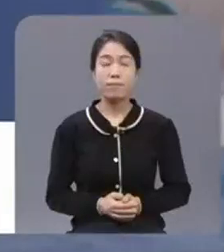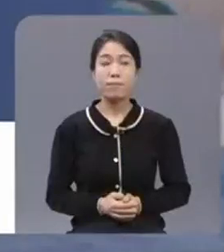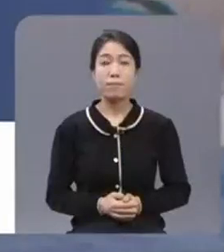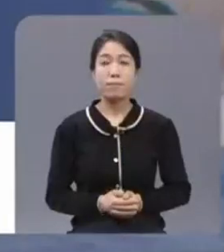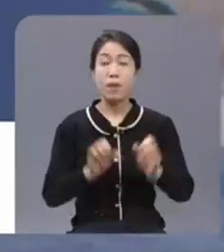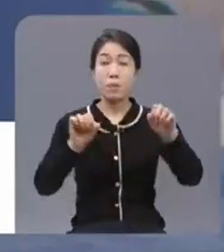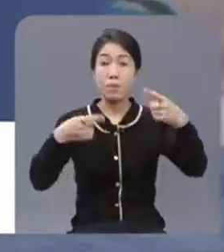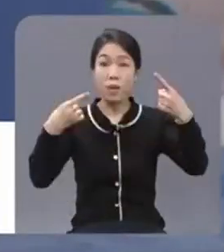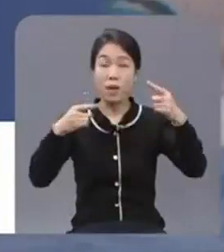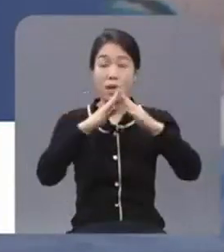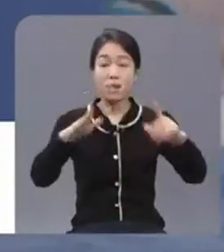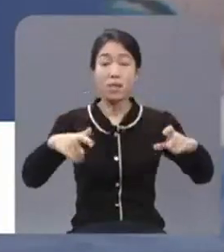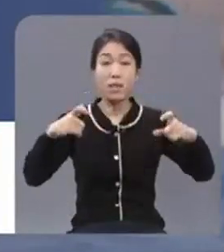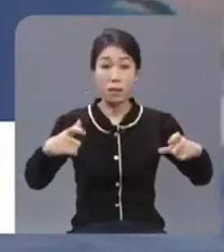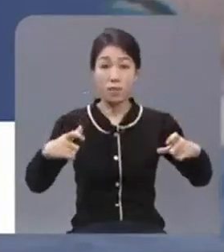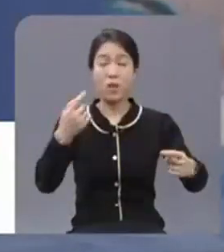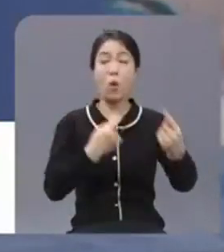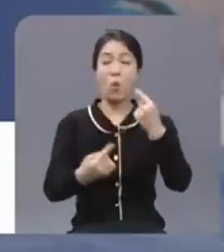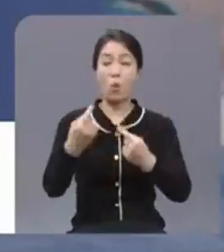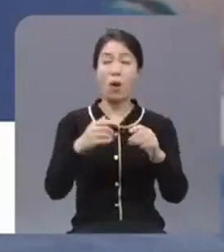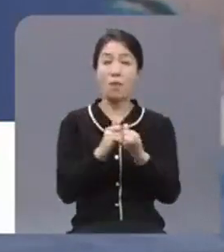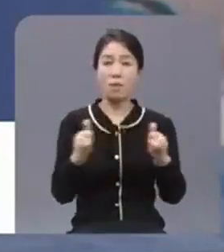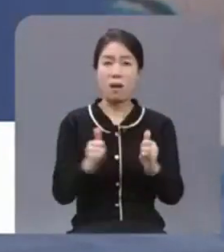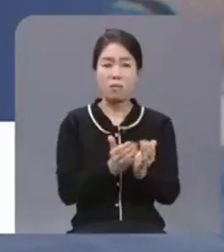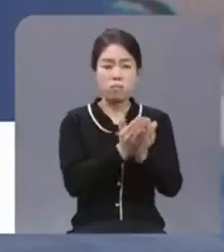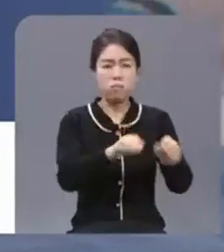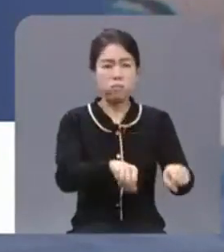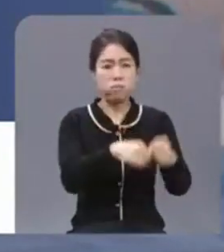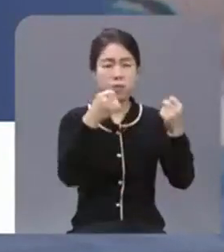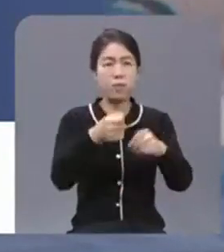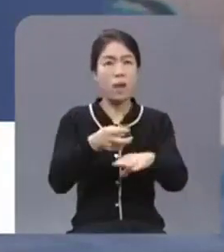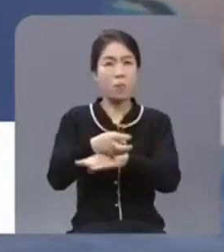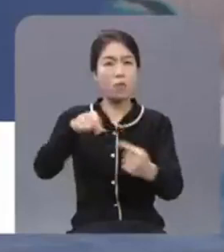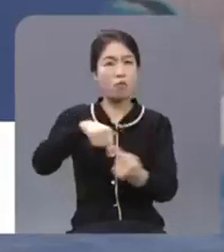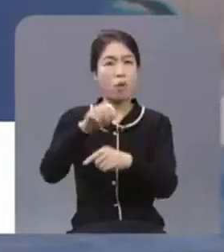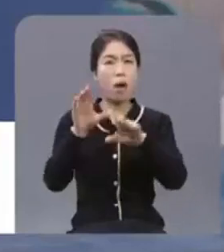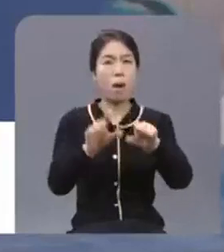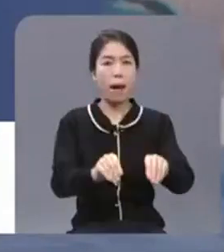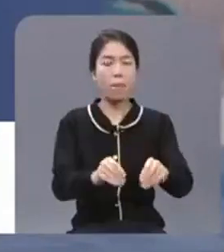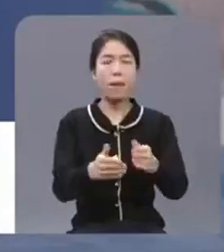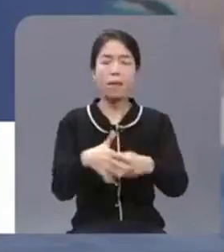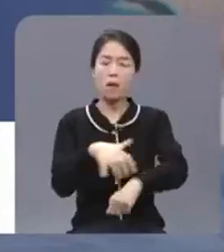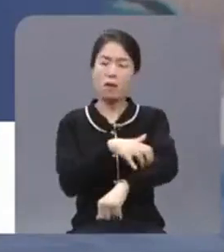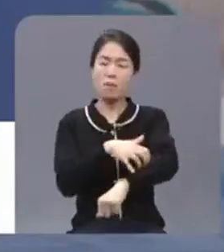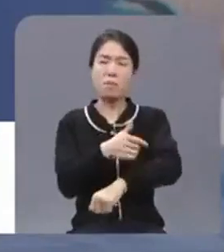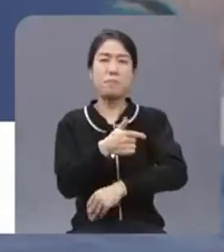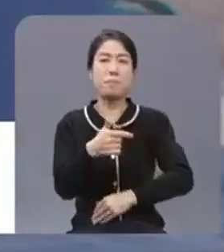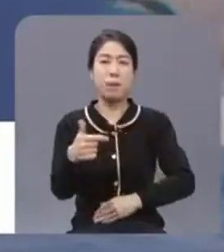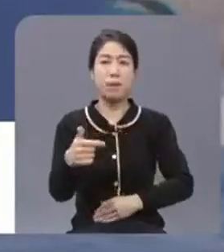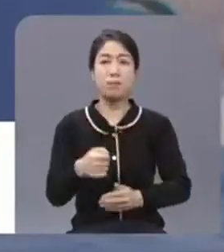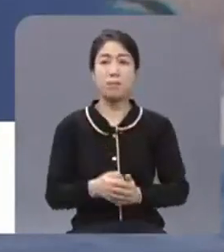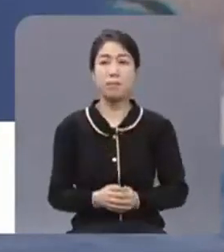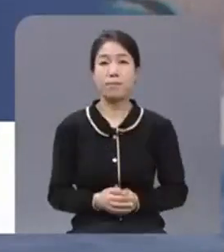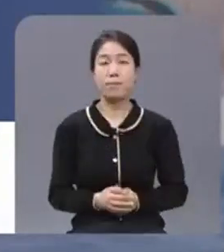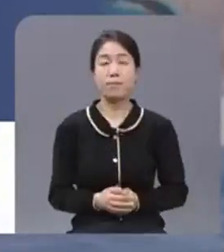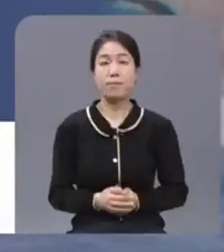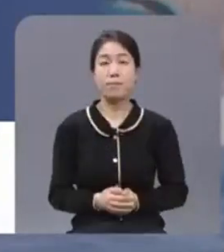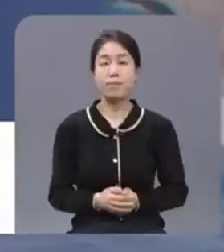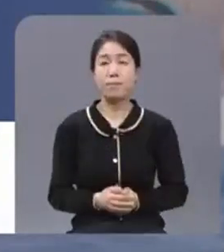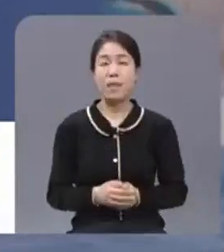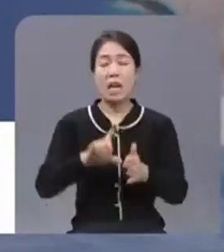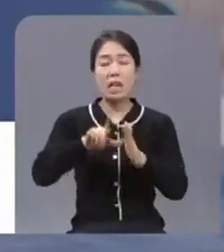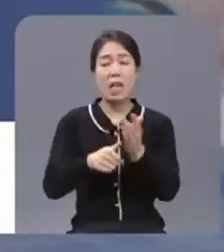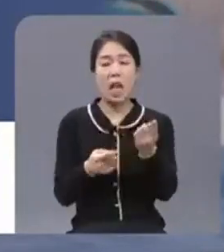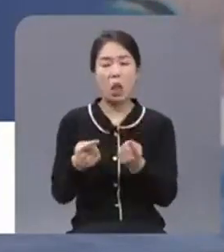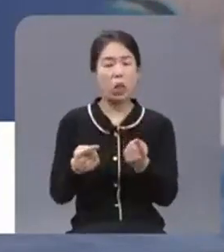설을 맞아서 전남 지역을 찾은 귀성객들이 여객선 고장과 시내버스 운행 중단 등으로 큰 불편을 겪었습니다. 일정에